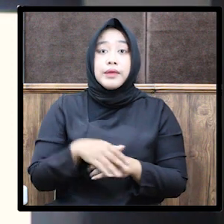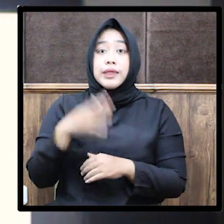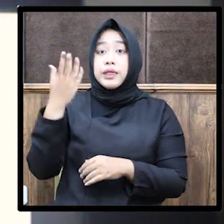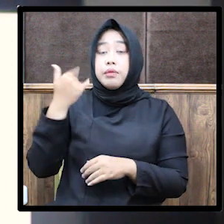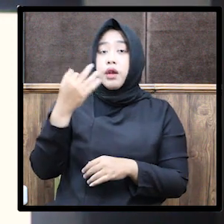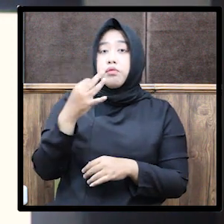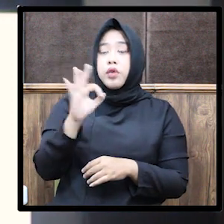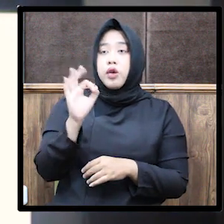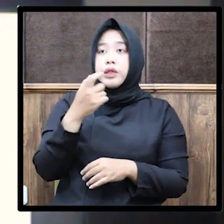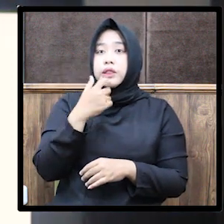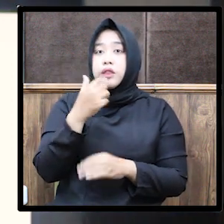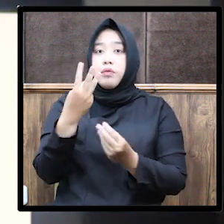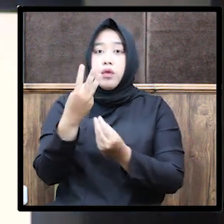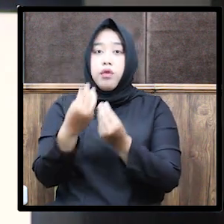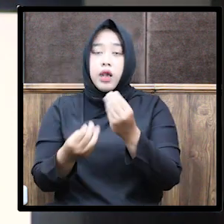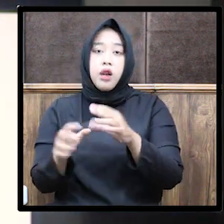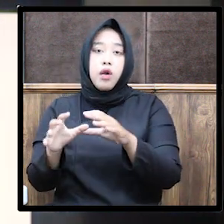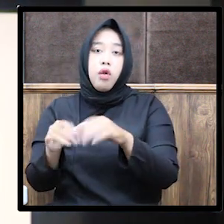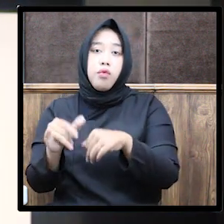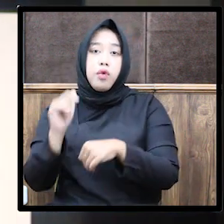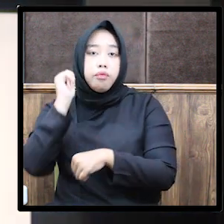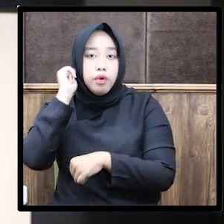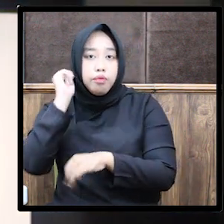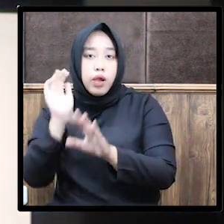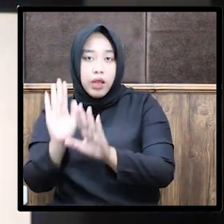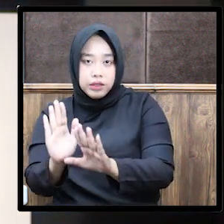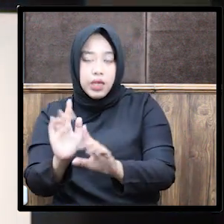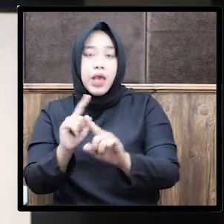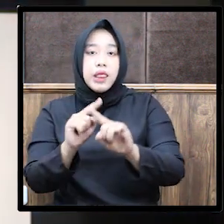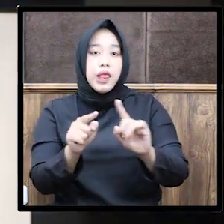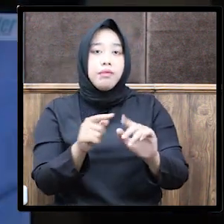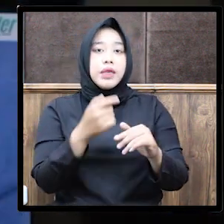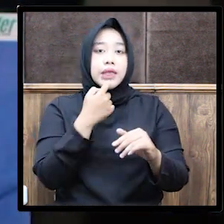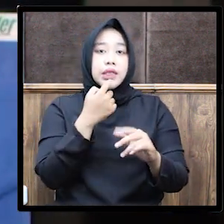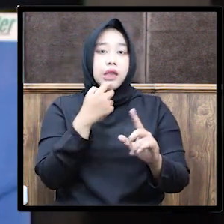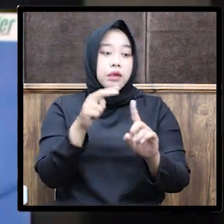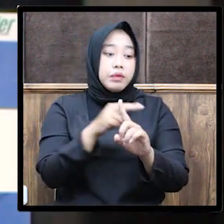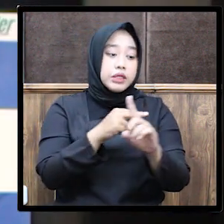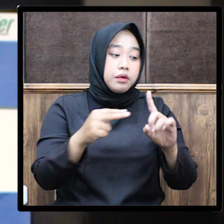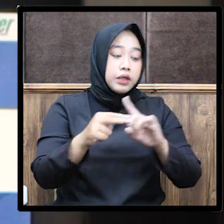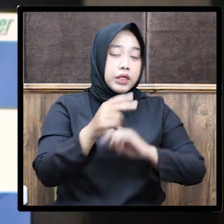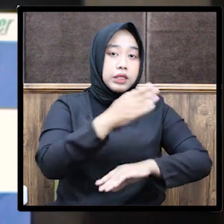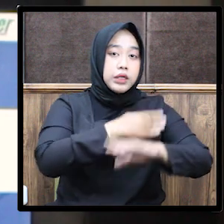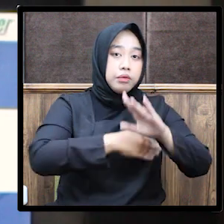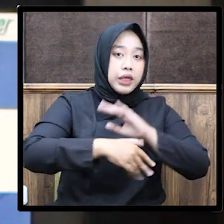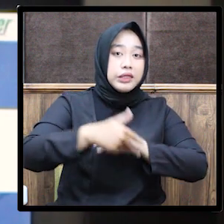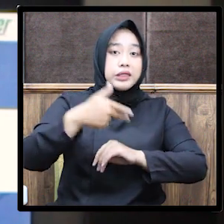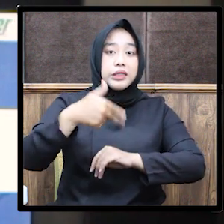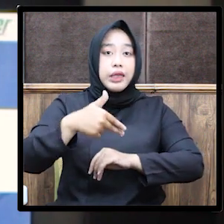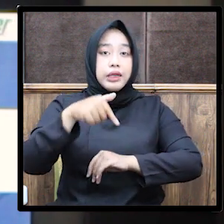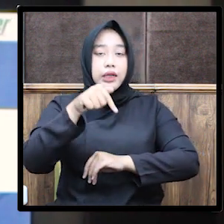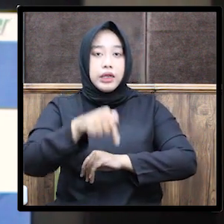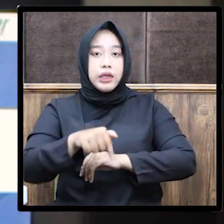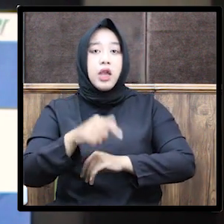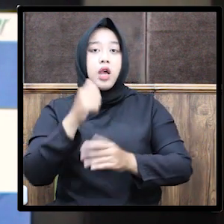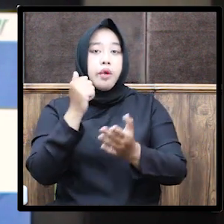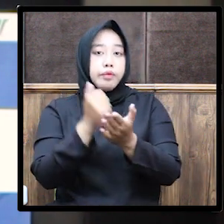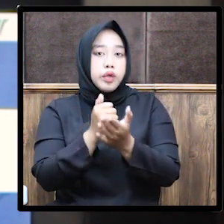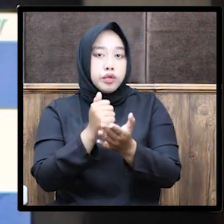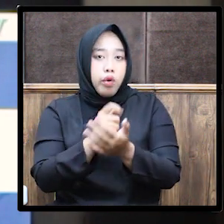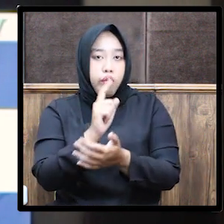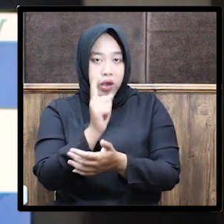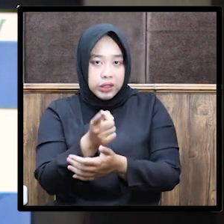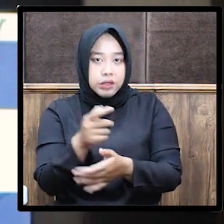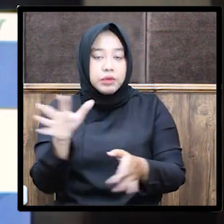pada keterwakilan perempuan saja. Tapi soal perspektif disabilitas dan disabilitas itu yang kemudian harus betul-betul ada